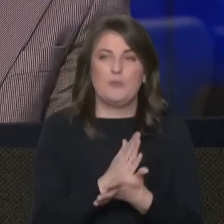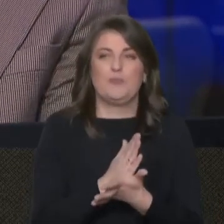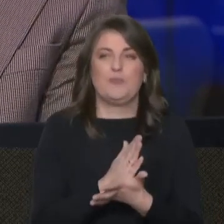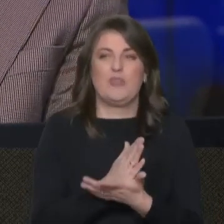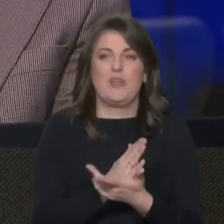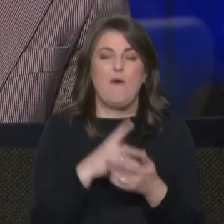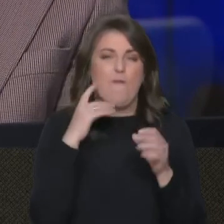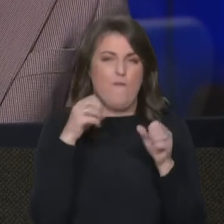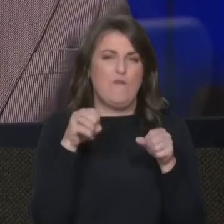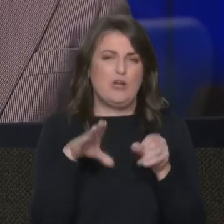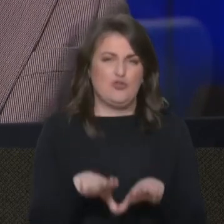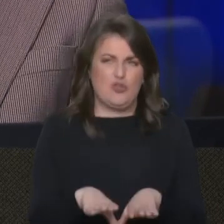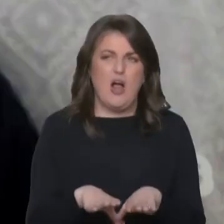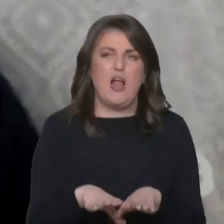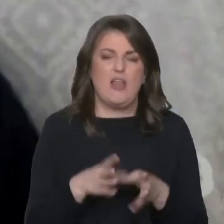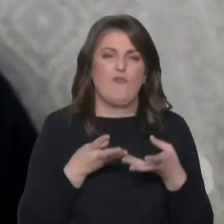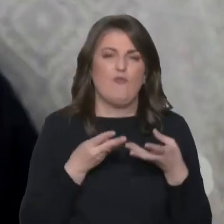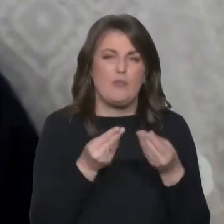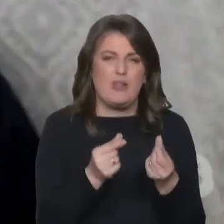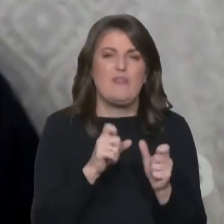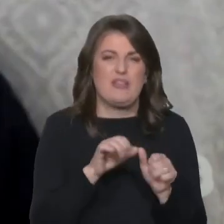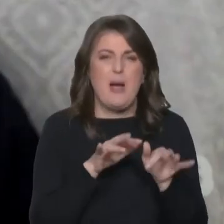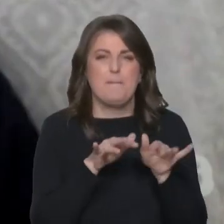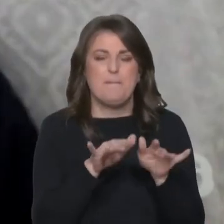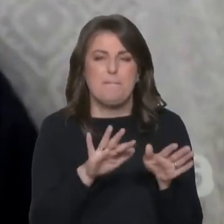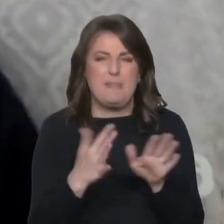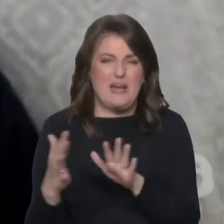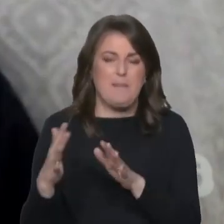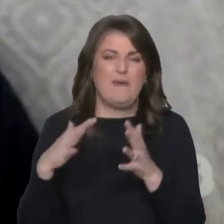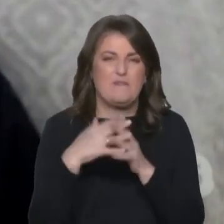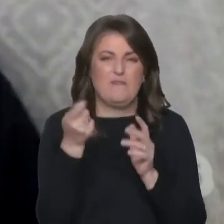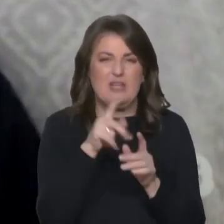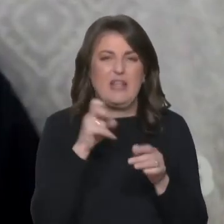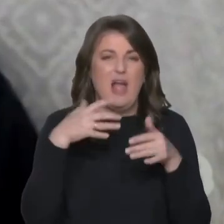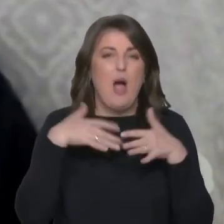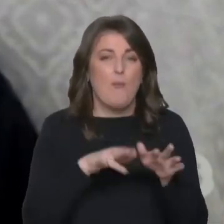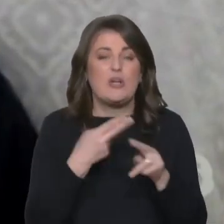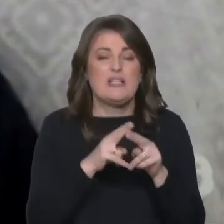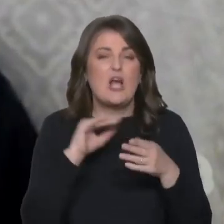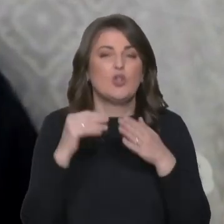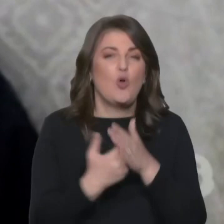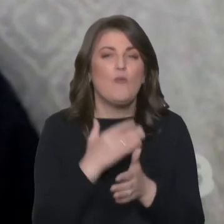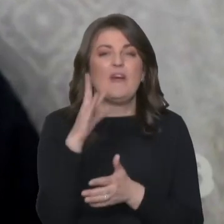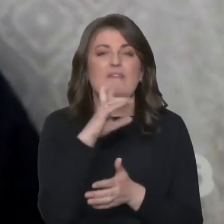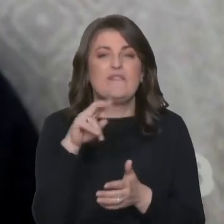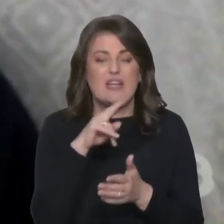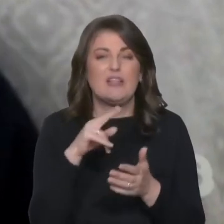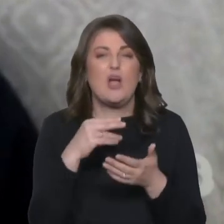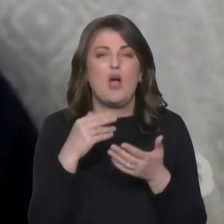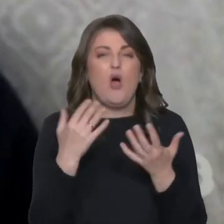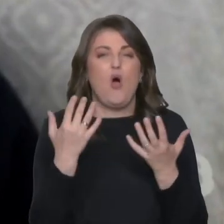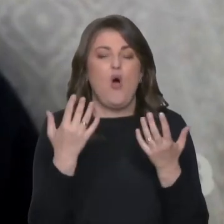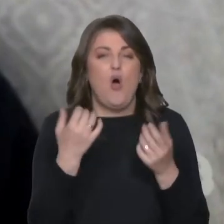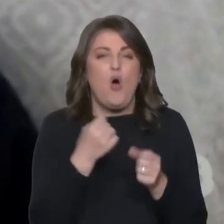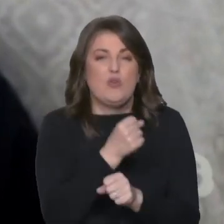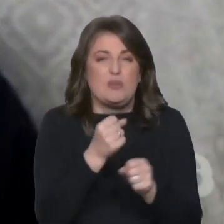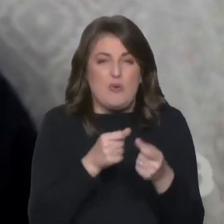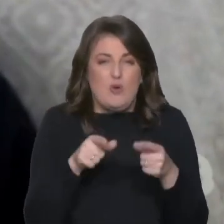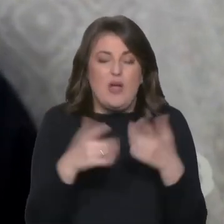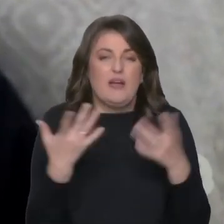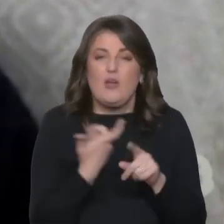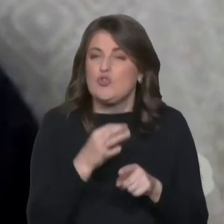мають вирішальний вплив на перебіг війни на морі. Це новий вид озброєння, який дуже ефективно